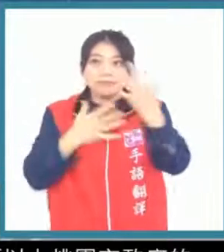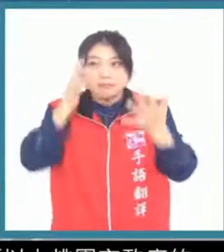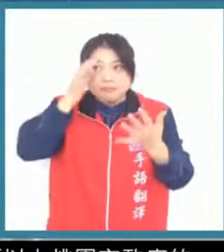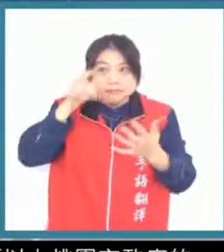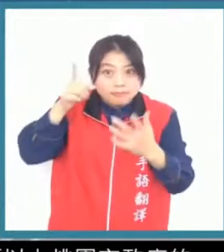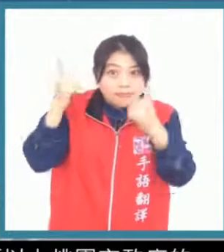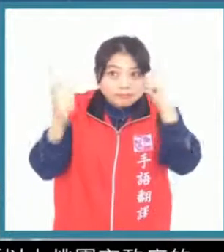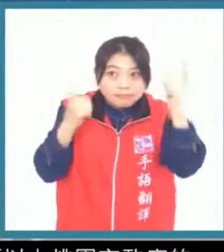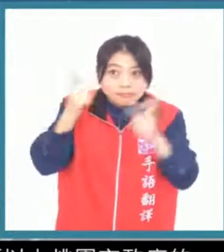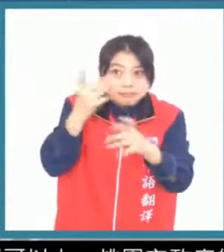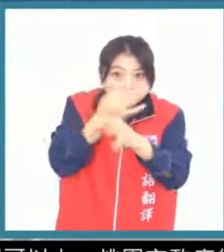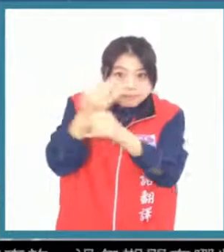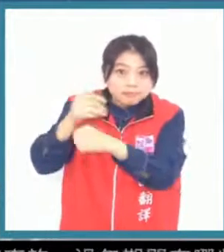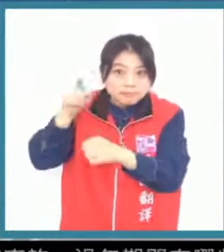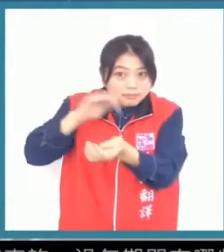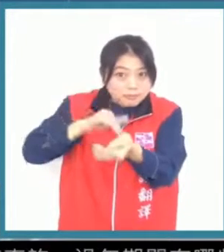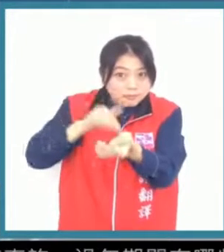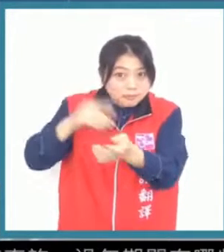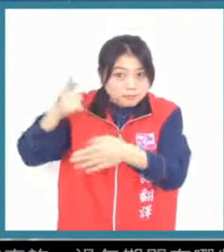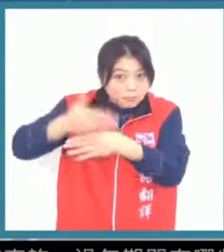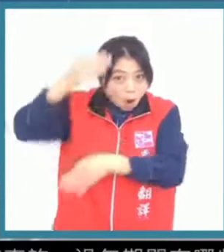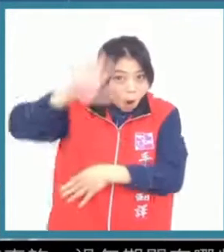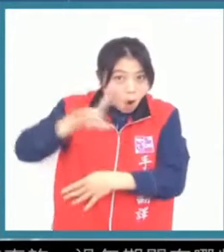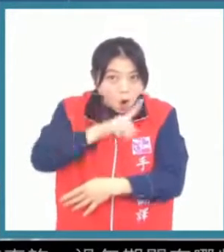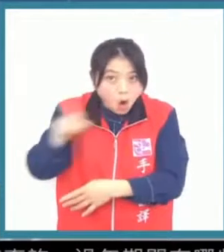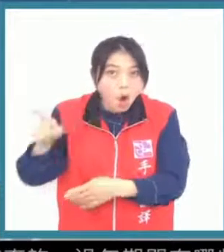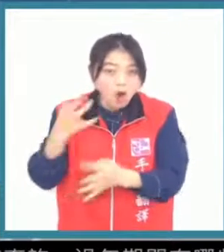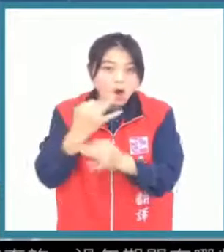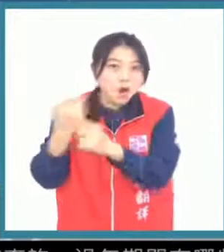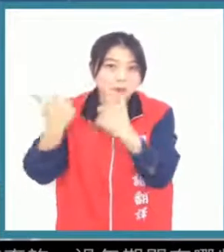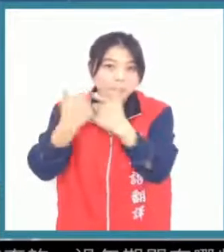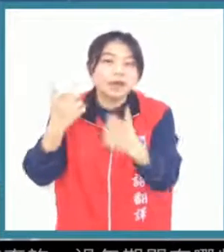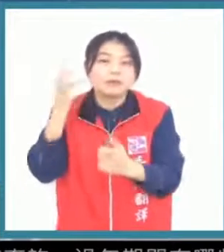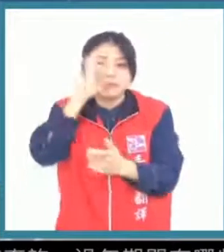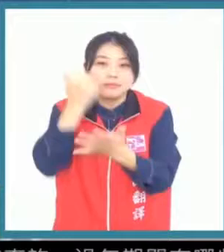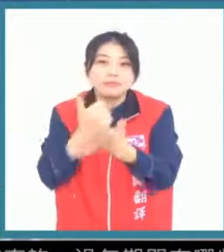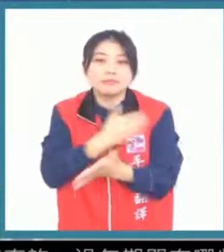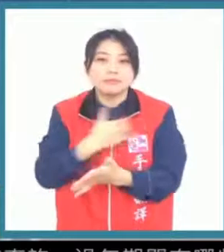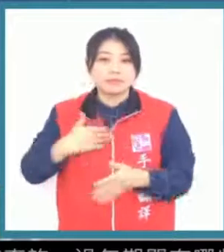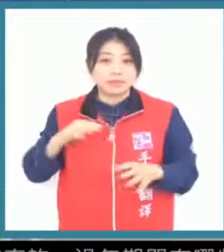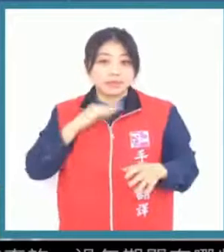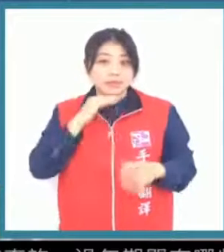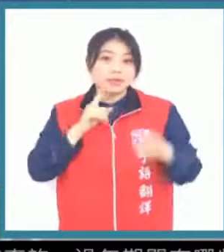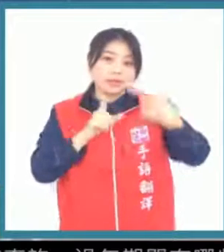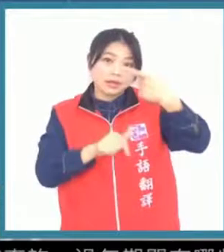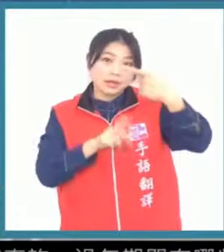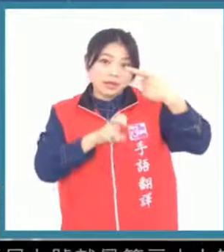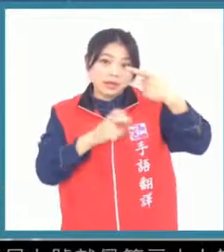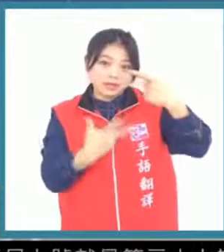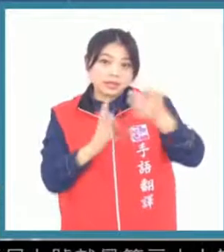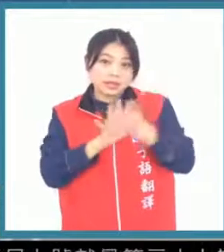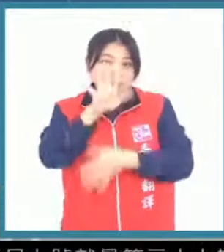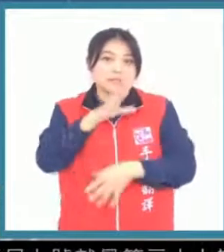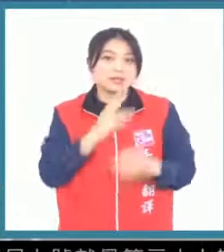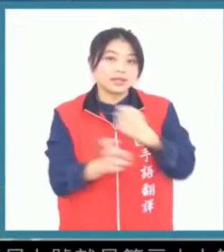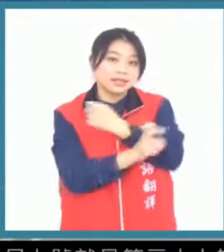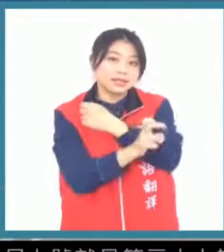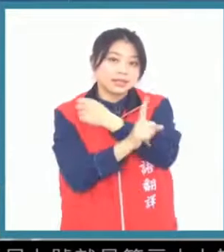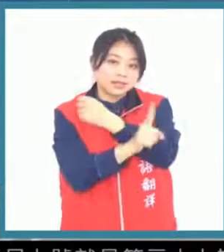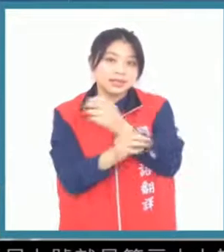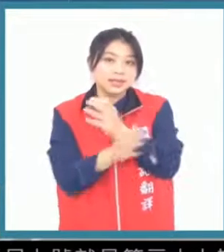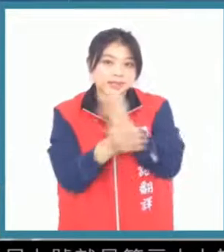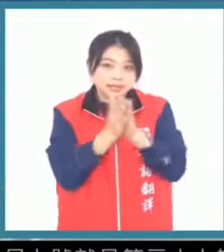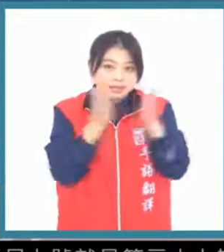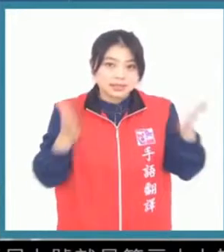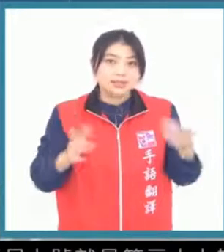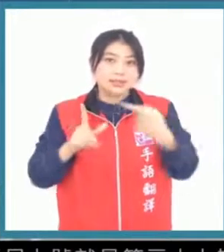开。那2月7号就是第27期，那第27期是从1月26号开始预